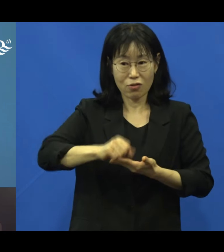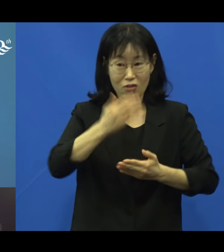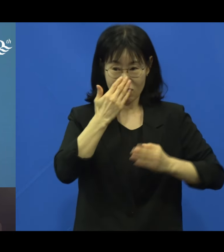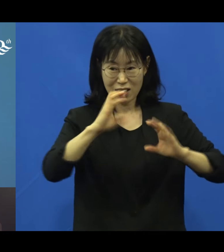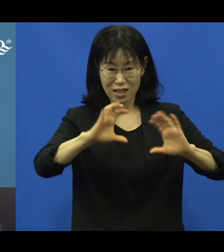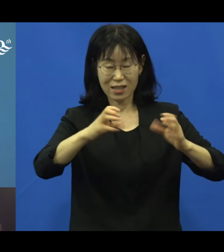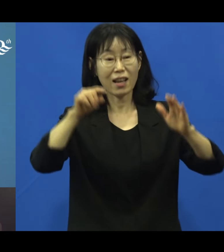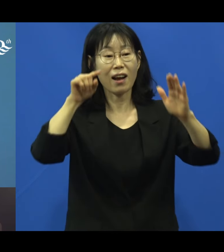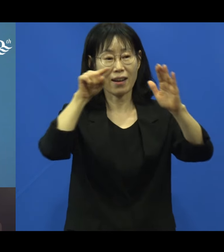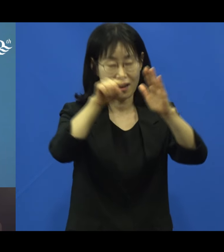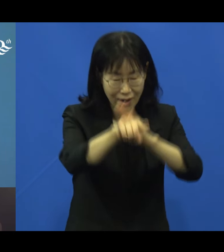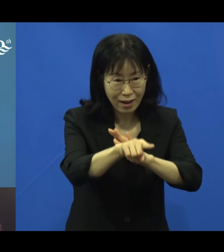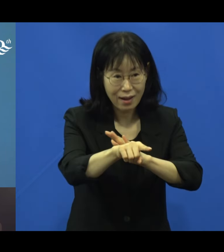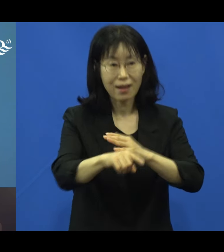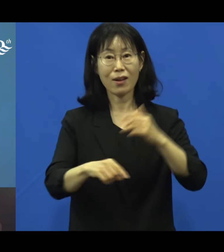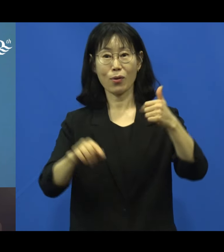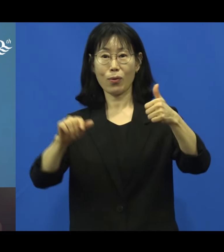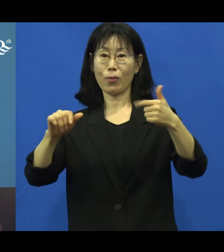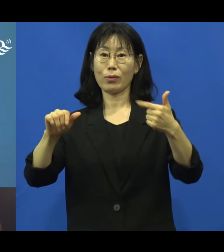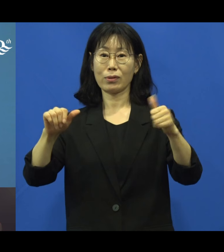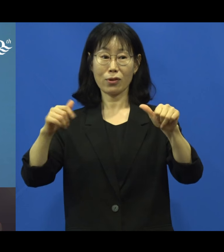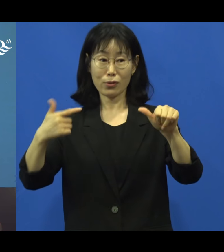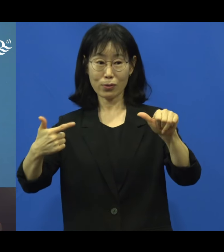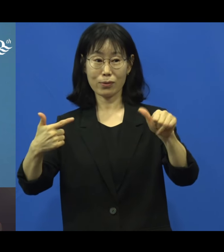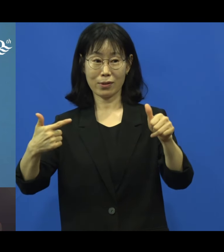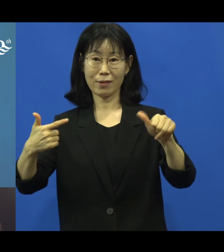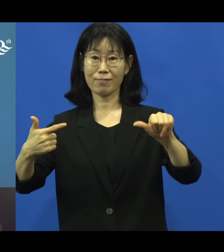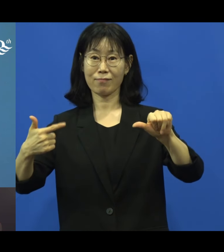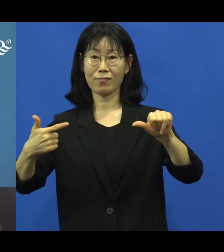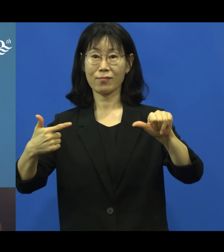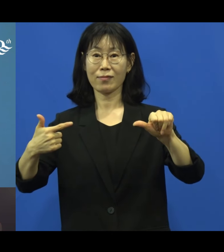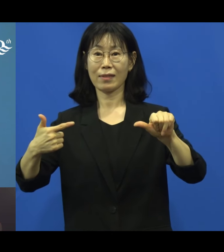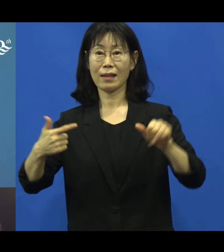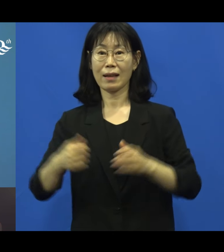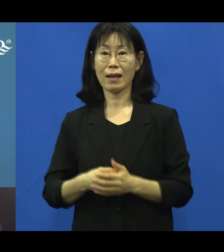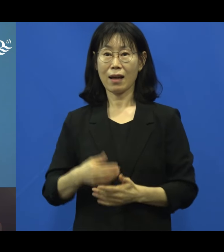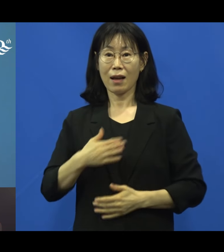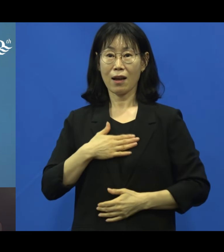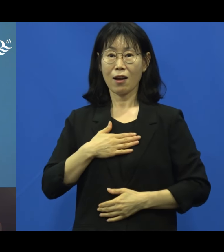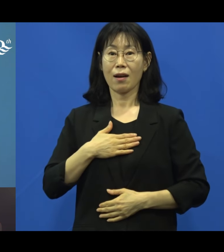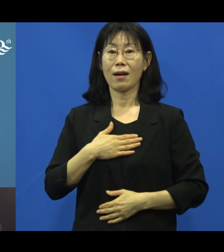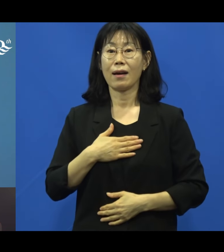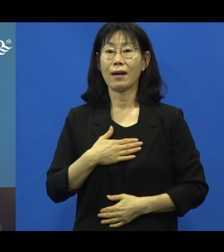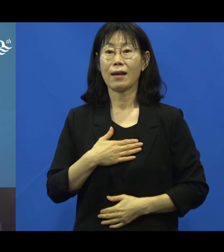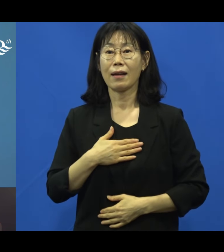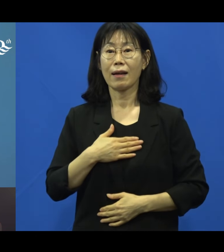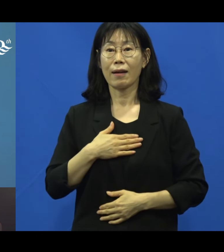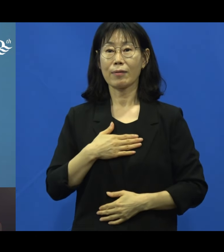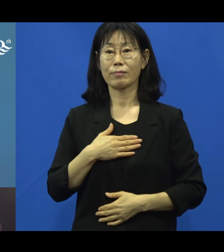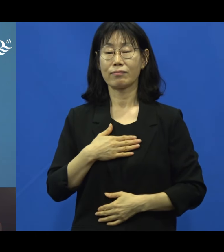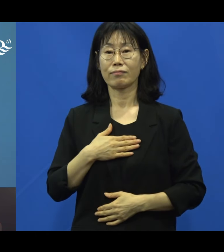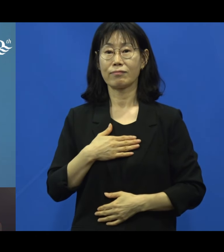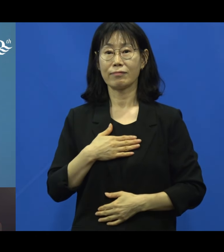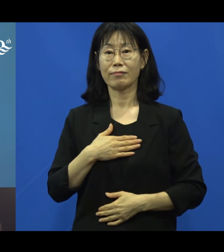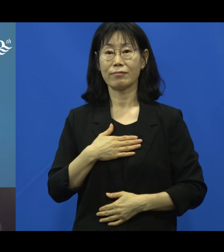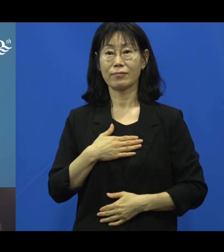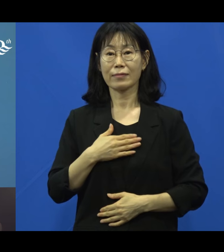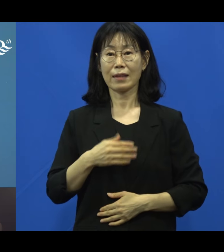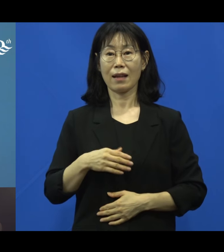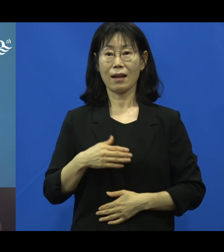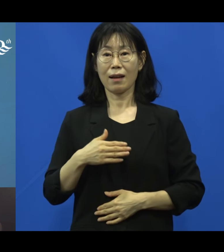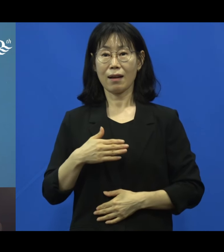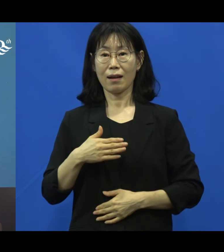답례품을 가지고 가겠죠. 6절에 이스라엘 왕에게 그 글을 전하니 이르시되 내가 내 신하 나만을 당신에게 보내 이 글이 당신이 이르거든 당신은